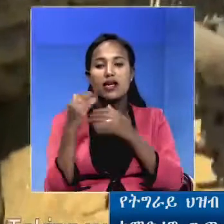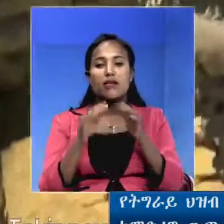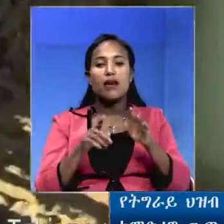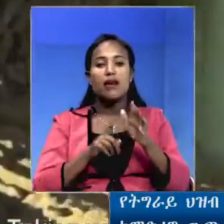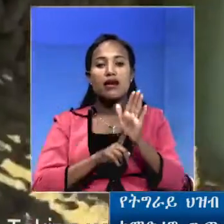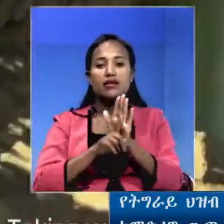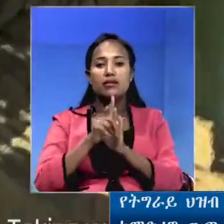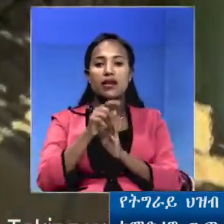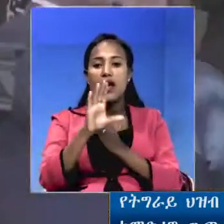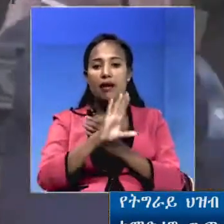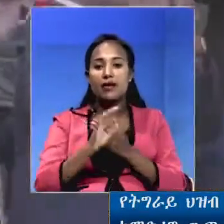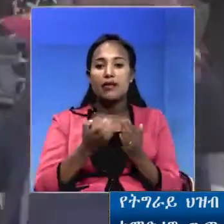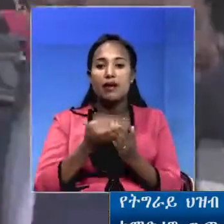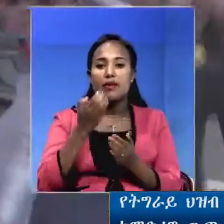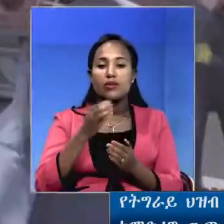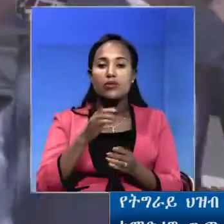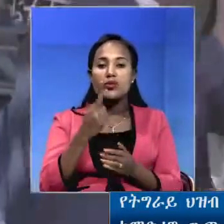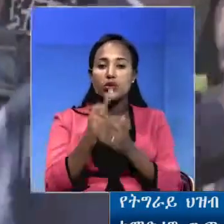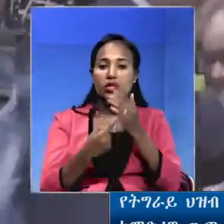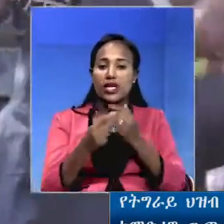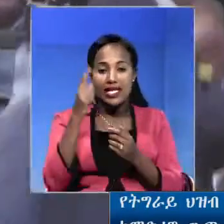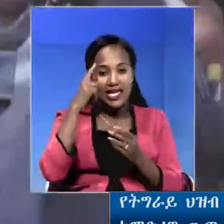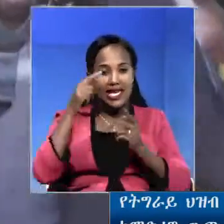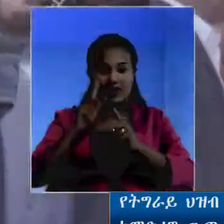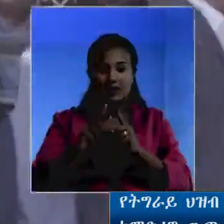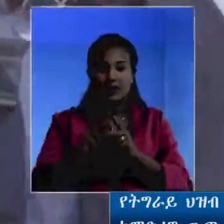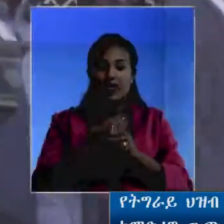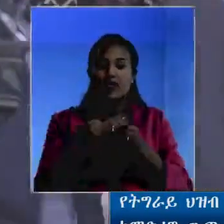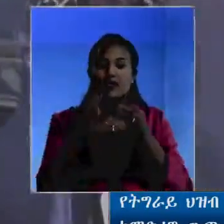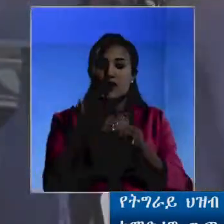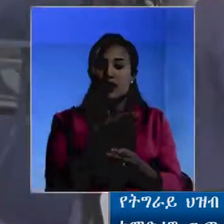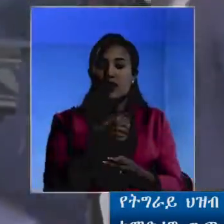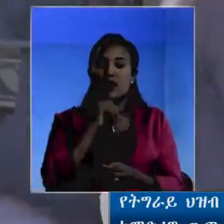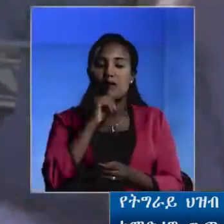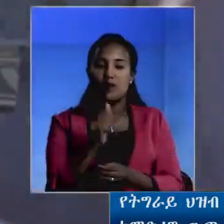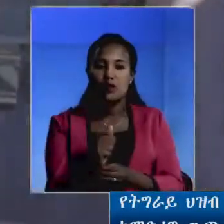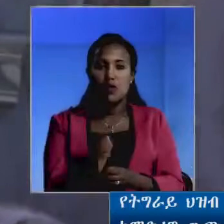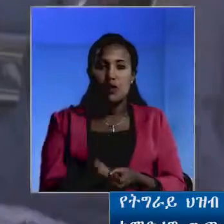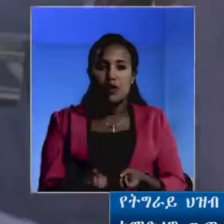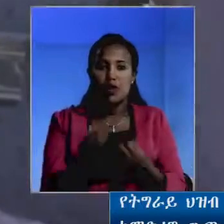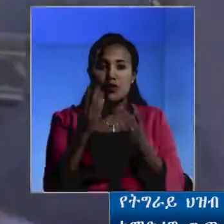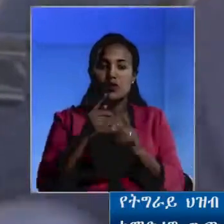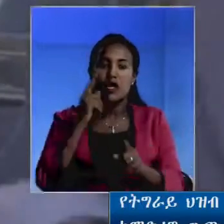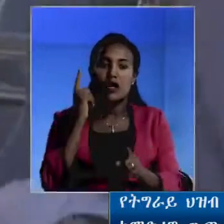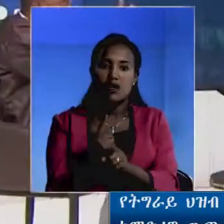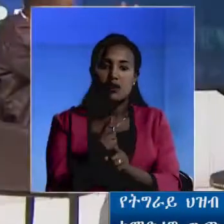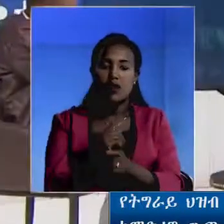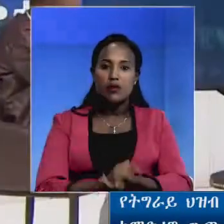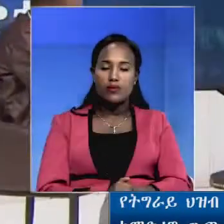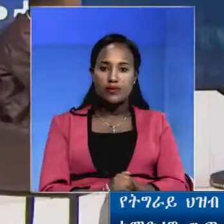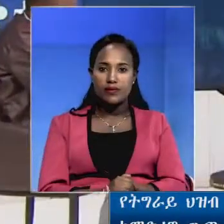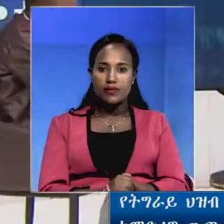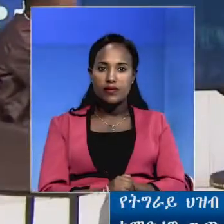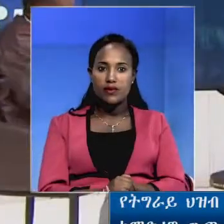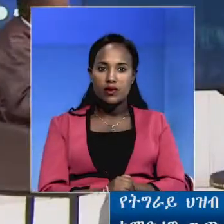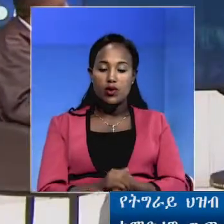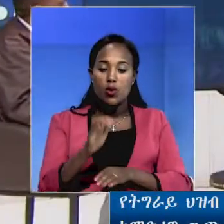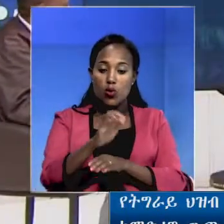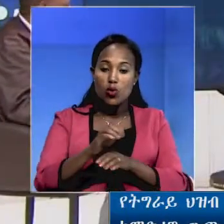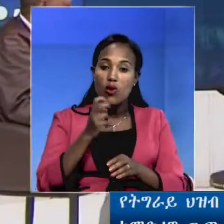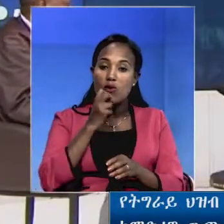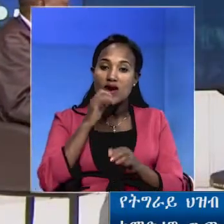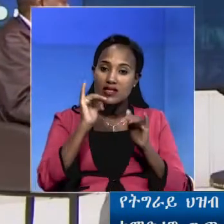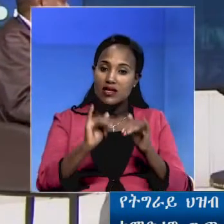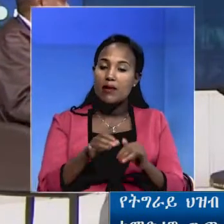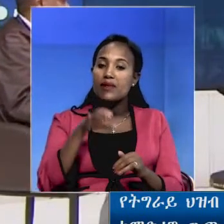ከማራዘምና ሀብት ከማጋበስ ውጪ ለትግራይ ህዝብ ጠብ ያረገው ነገር አለመኖሩን በርካቶች ያረጋግጣሉ። የጉድጓድ ውሃ ነው ሰዎች እዛ